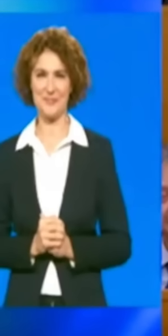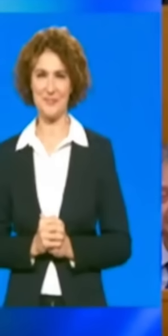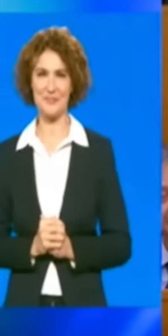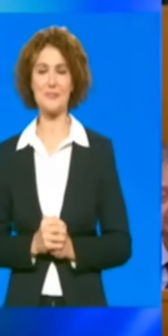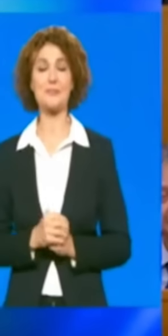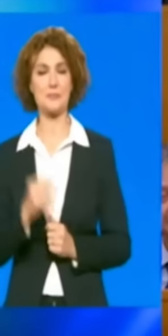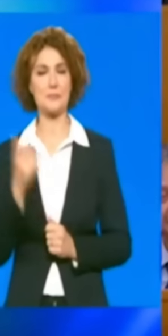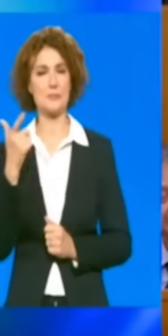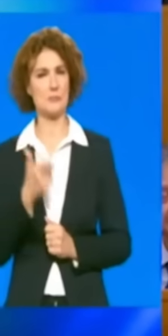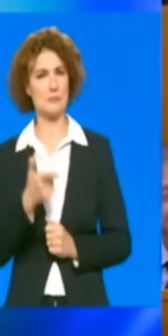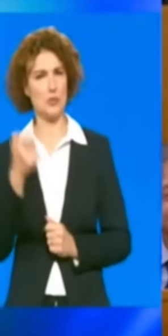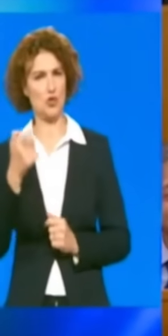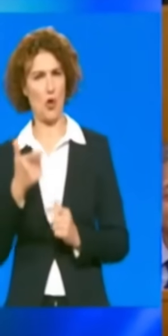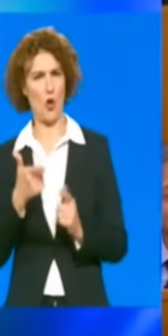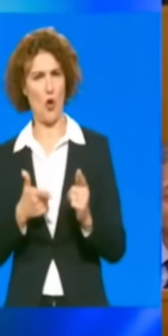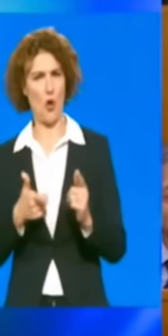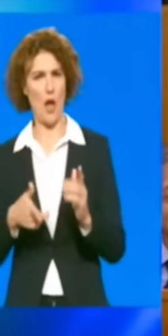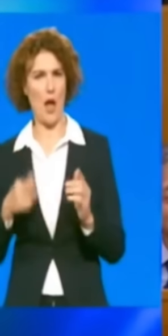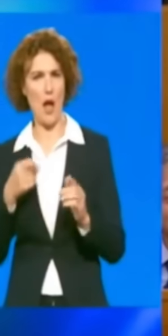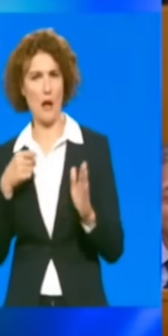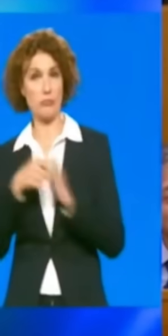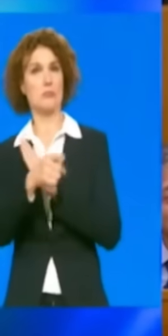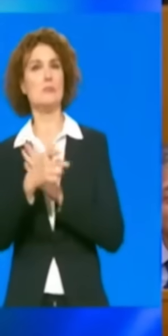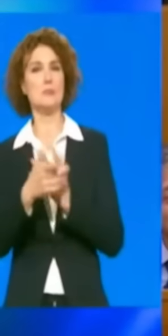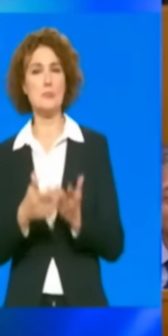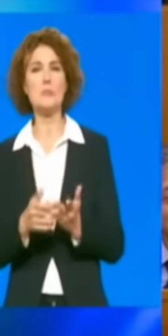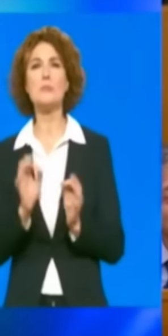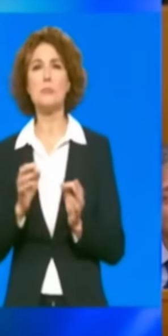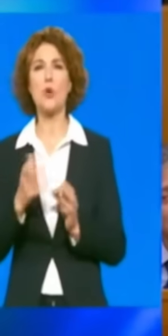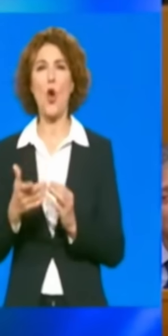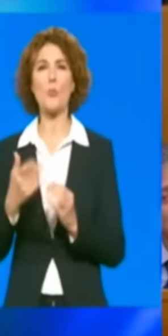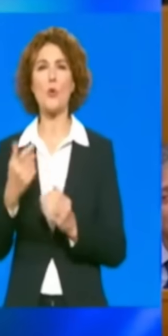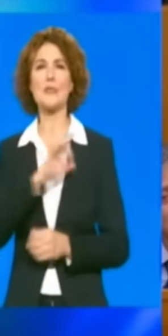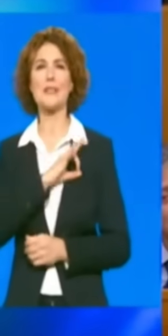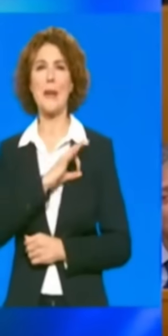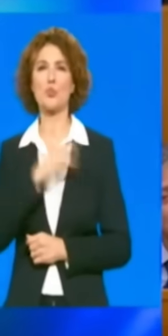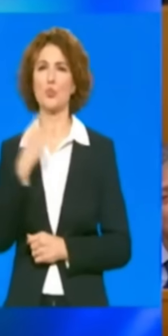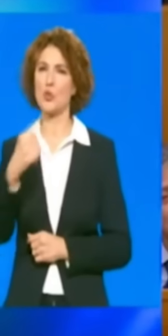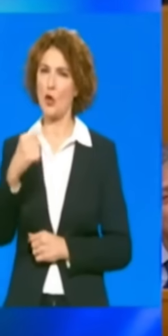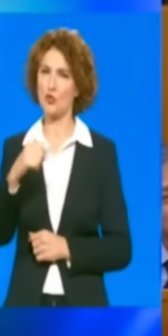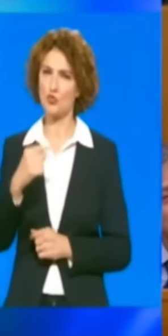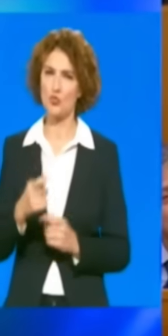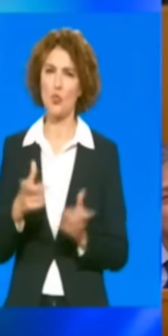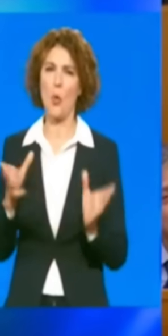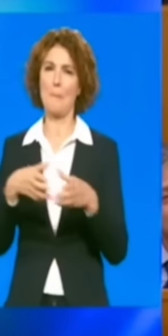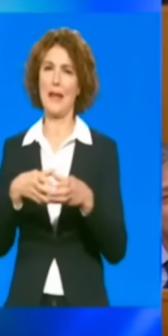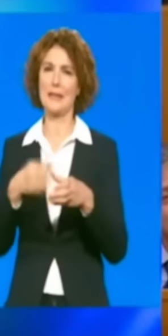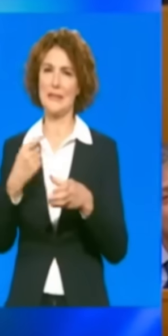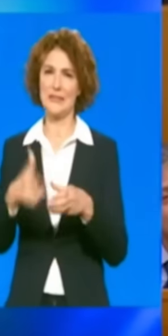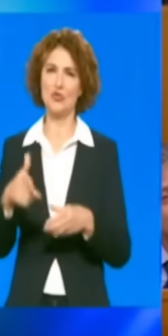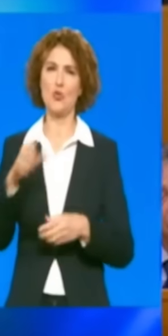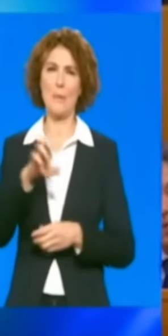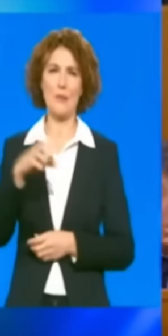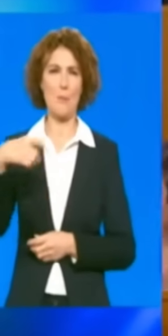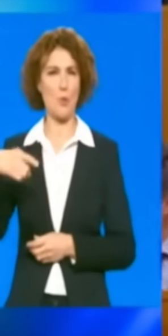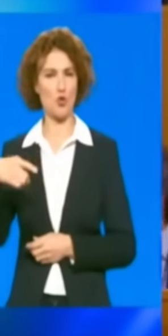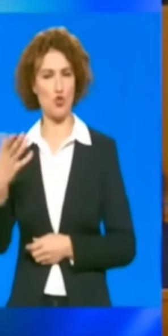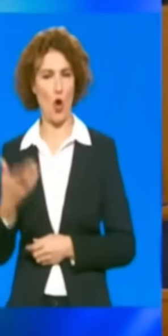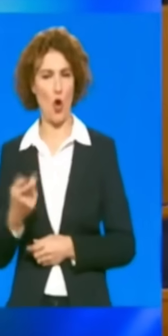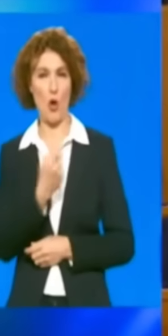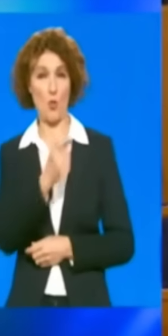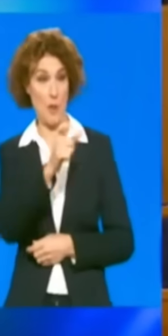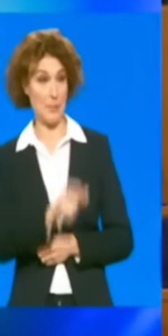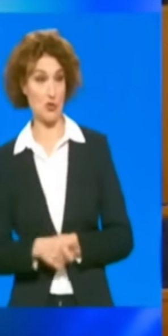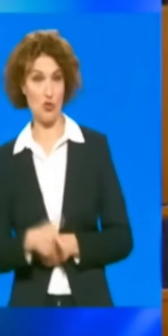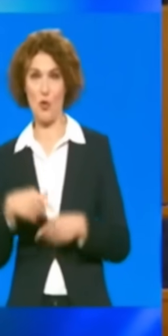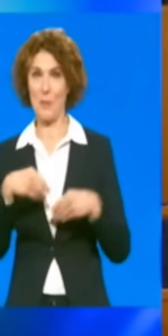un colpo di pistola partito dalla pistola appunto del suo deputato deputato del suo partito Emanuele Pozzolo ha ferito una persona che